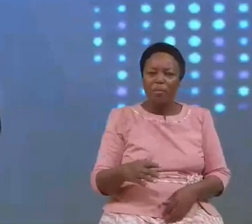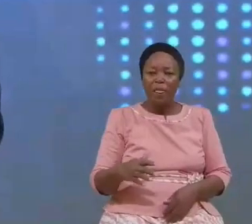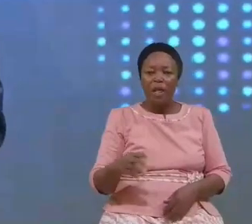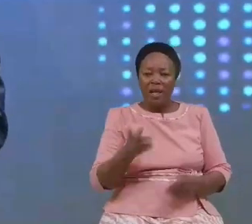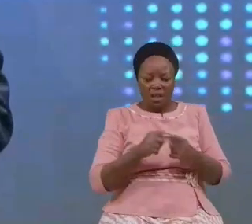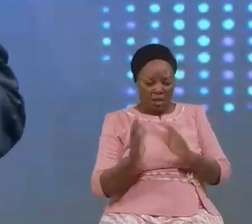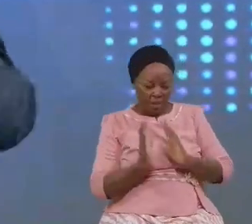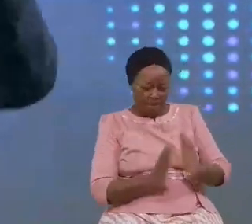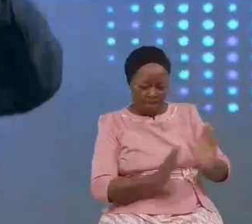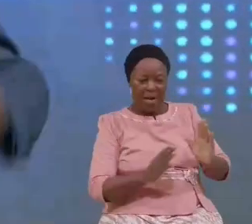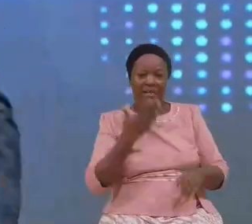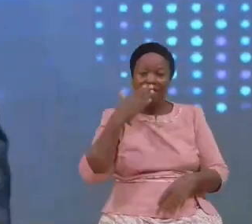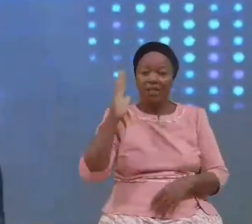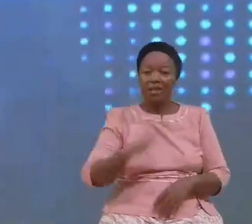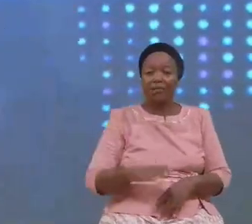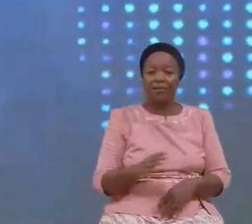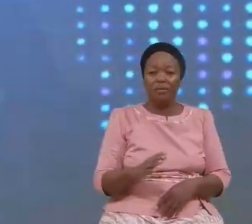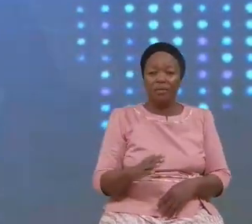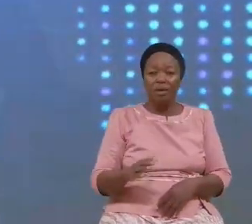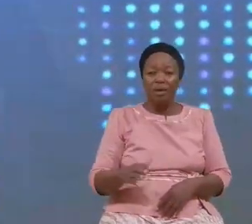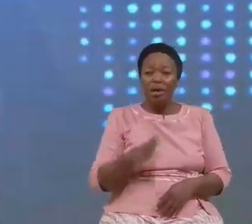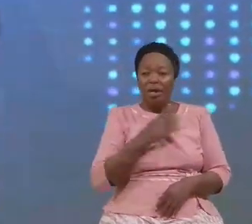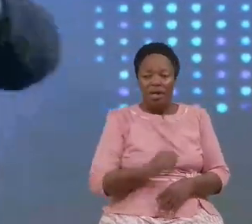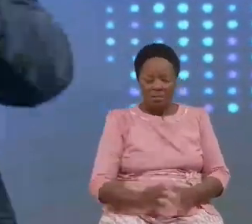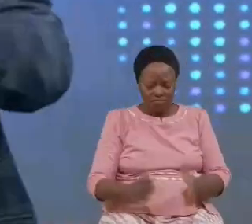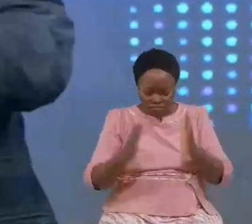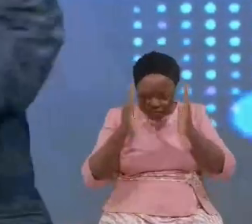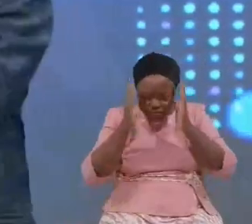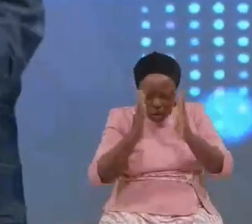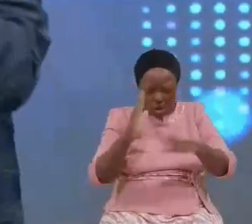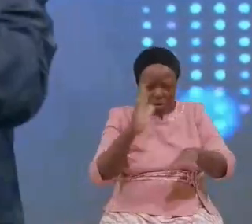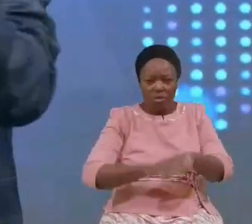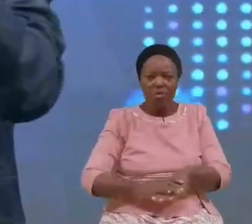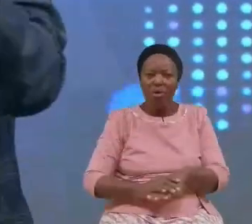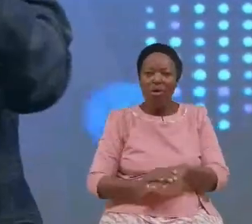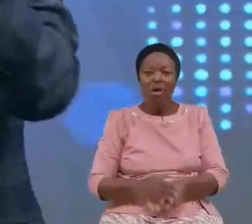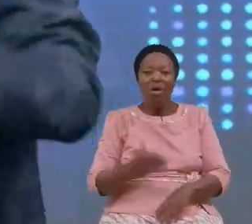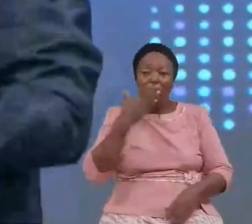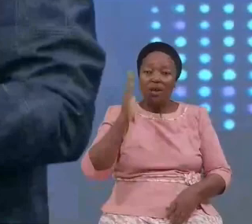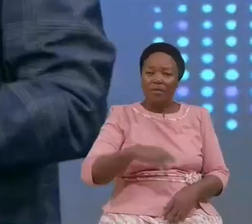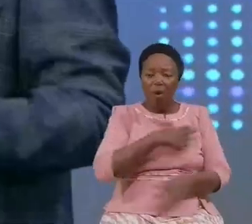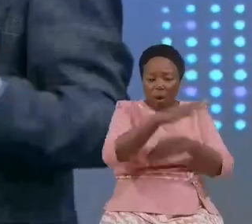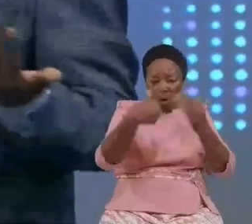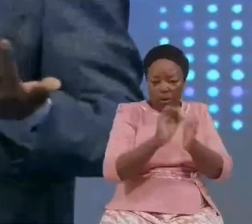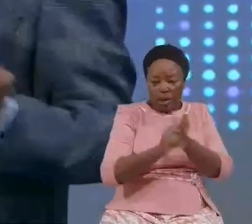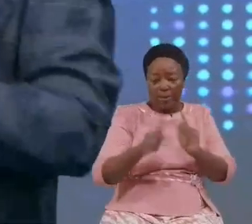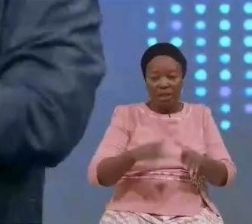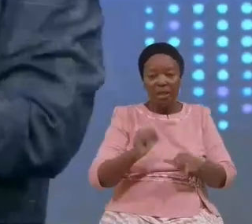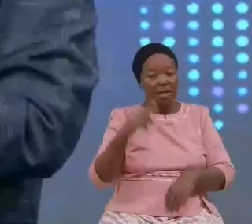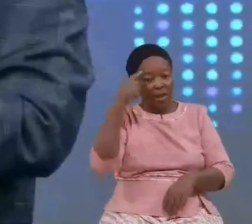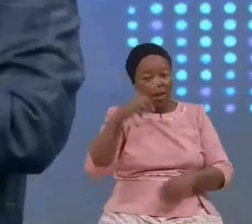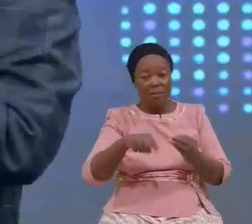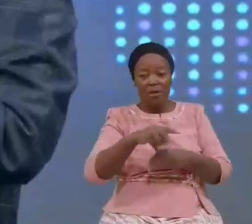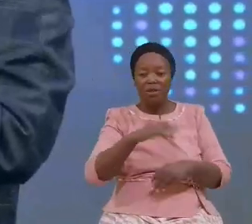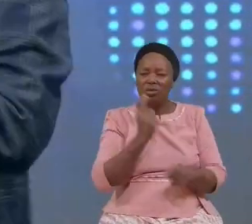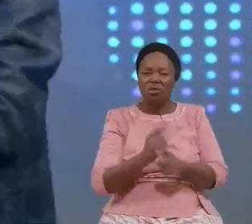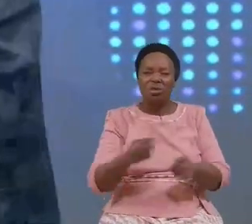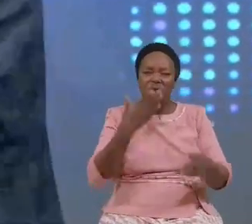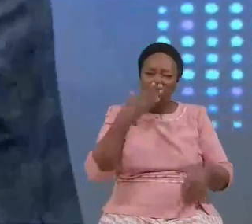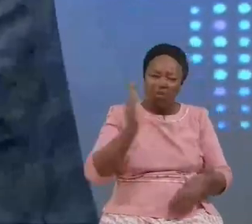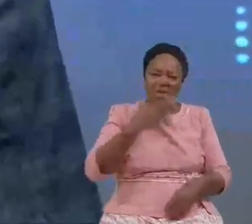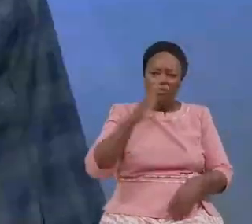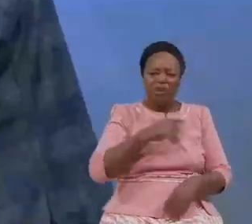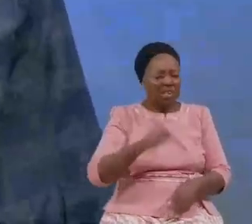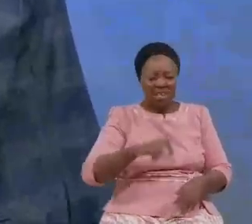planifie le mal il met un plat de stratégie pour le mal tout ce à quoi il le pense il ne peut